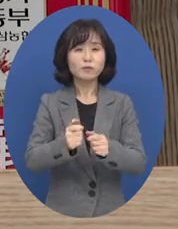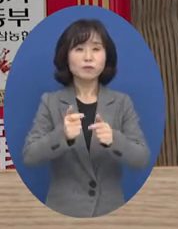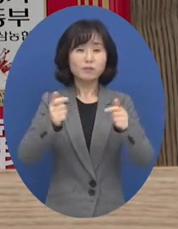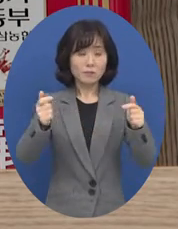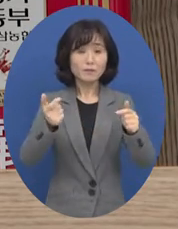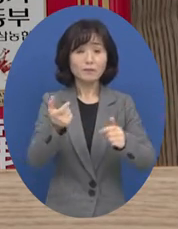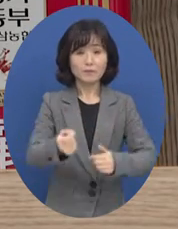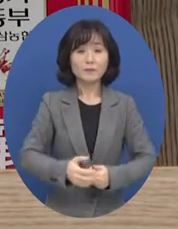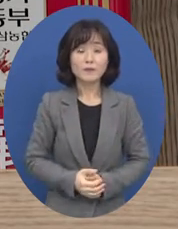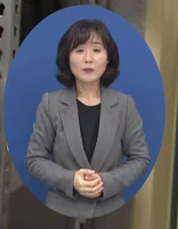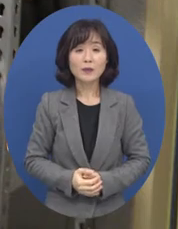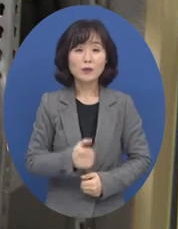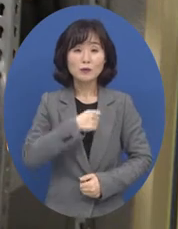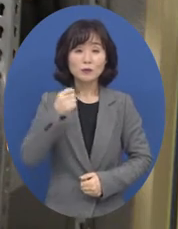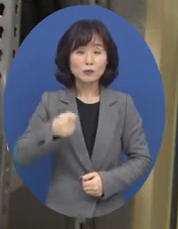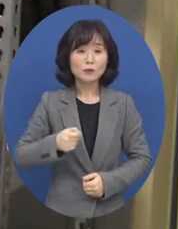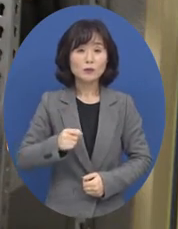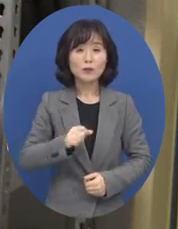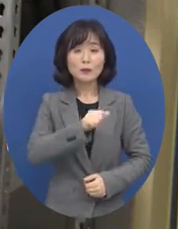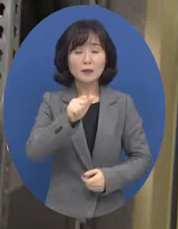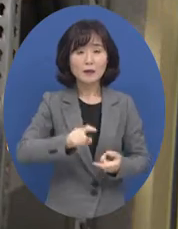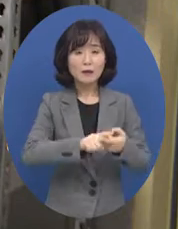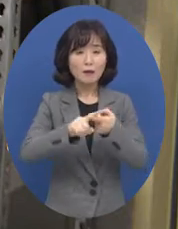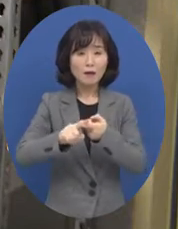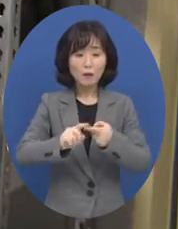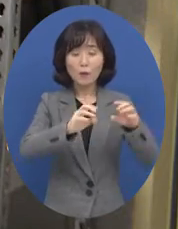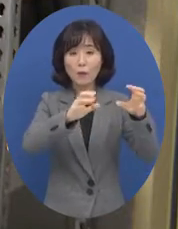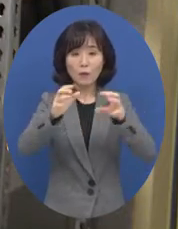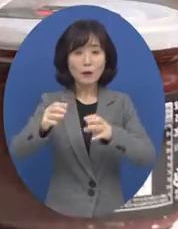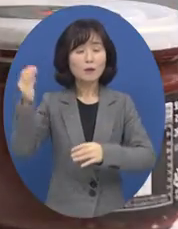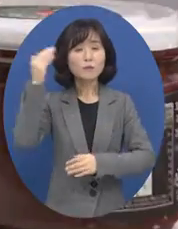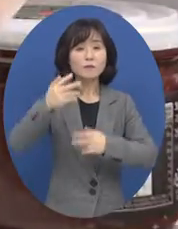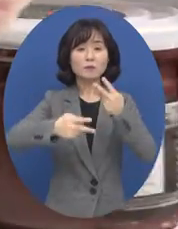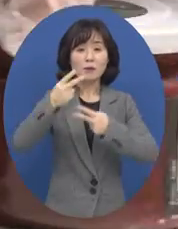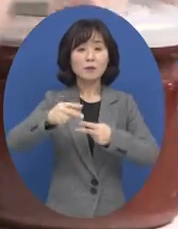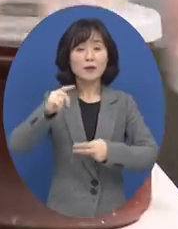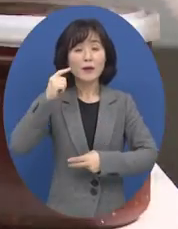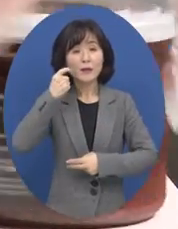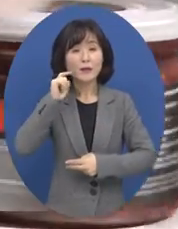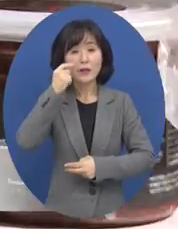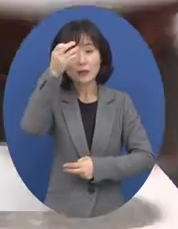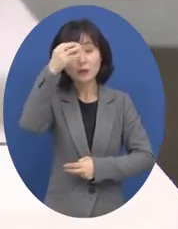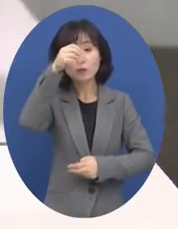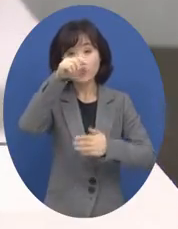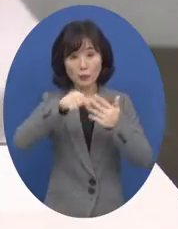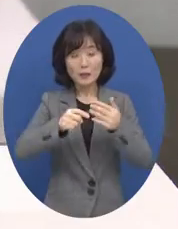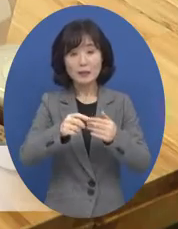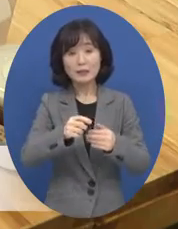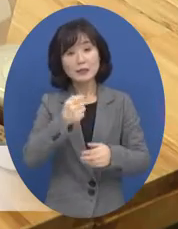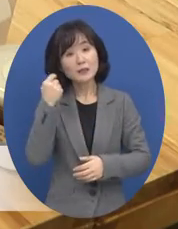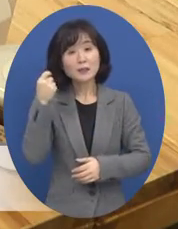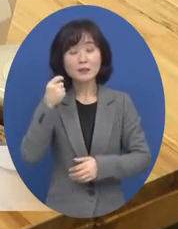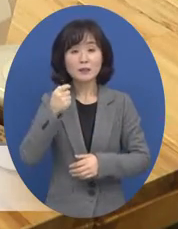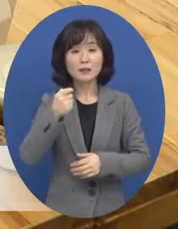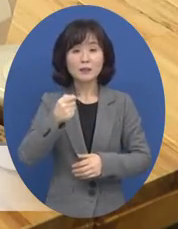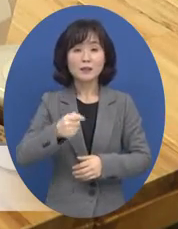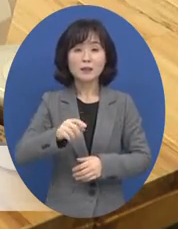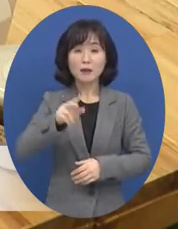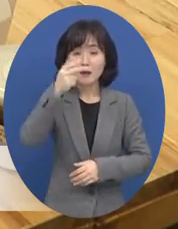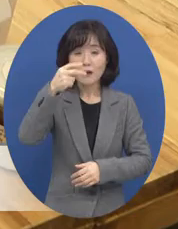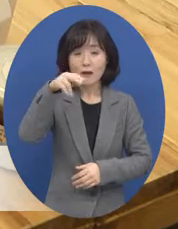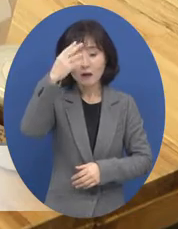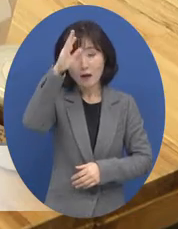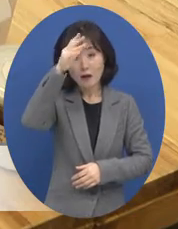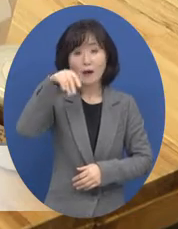분석하고 있습니다. 중국과 아시안 시장에서 한국 드라마와 예능 프로그램이 인기를 끌면서 라면이나 베이커리, 음료 등